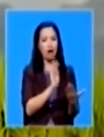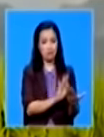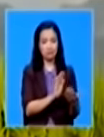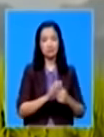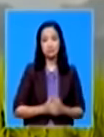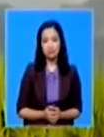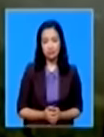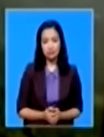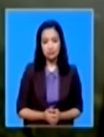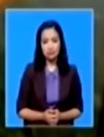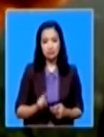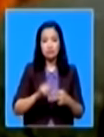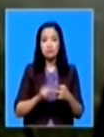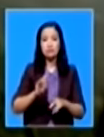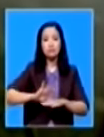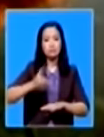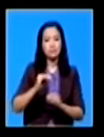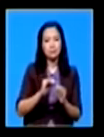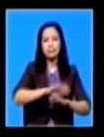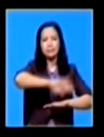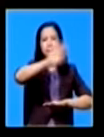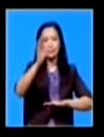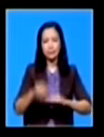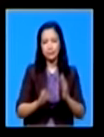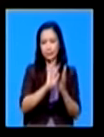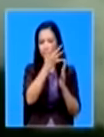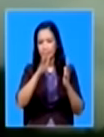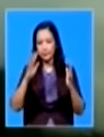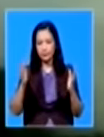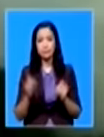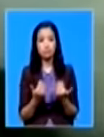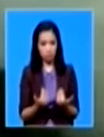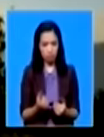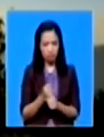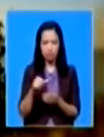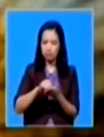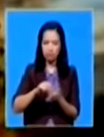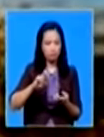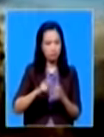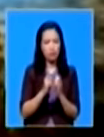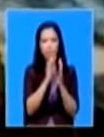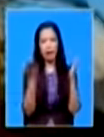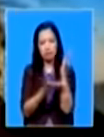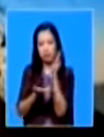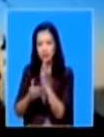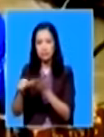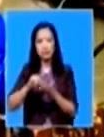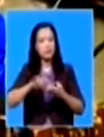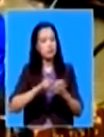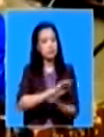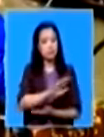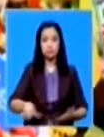ความธรรมชาติเราเช่นป่าเขาวันนี้หมูทำทุกอย่างเลยนะต้องแก้ปัญหาเรื่องป่าบุกรุกอะไรต่างๆทั้งหมดเล